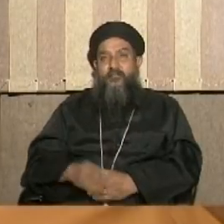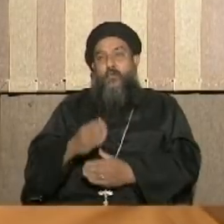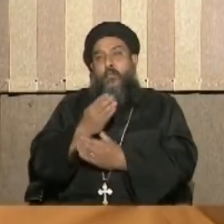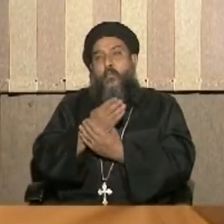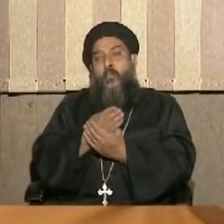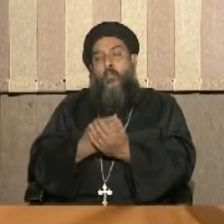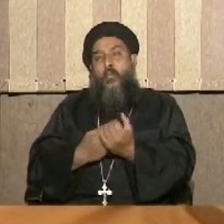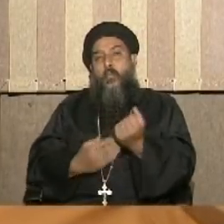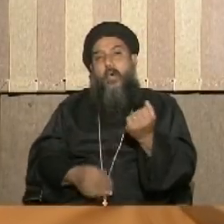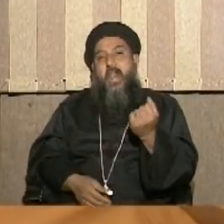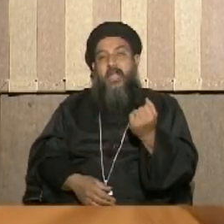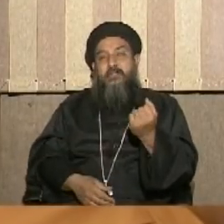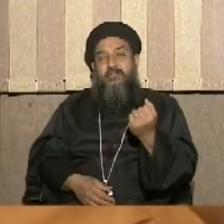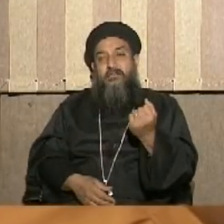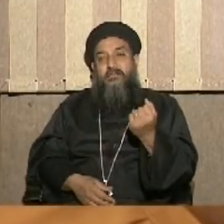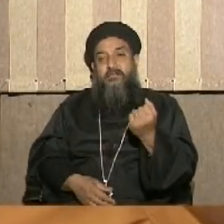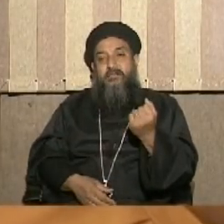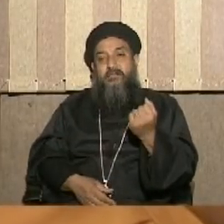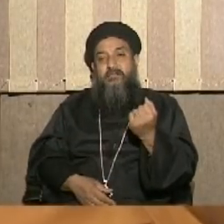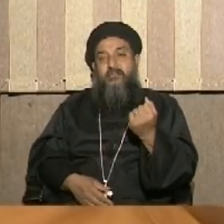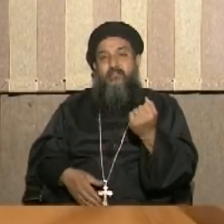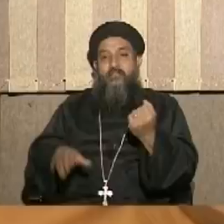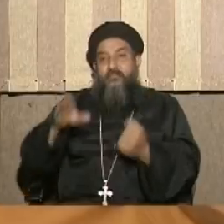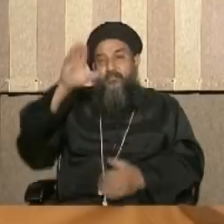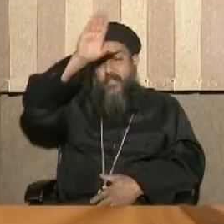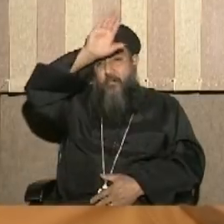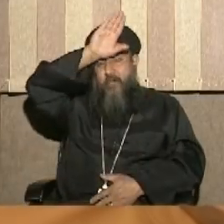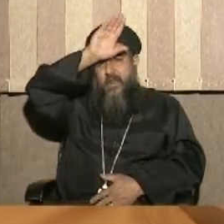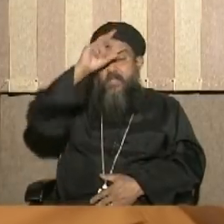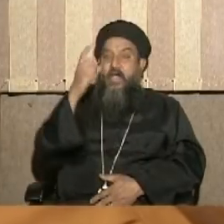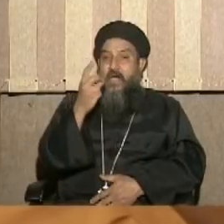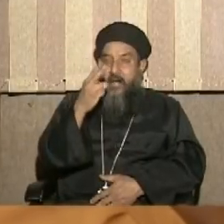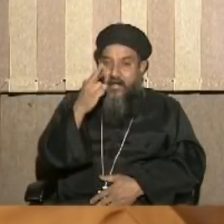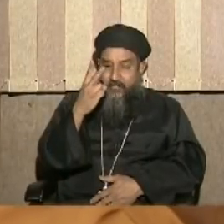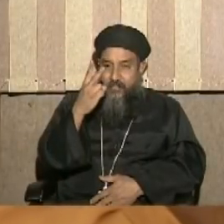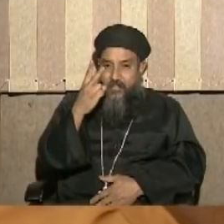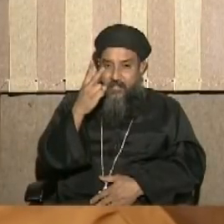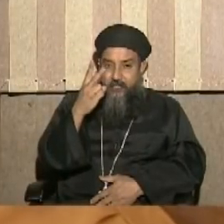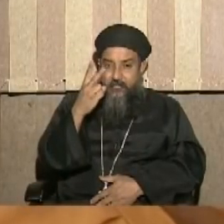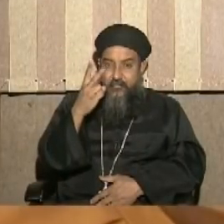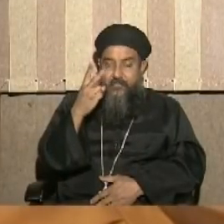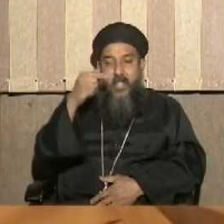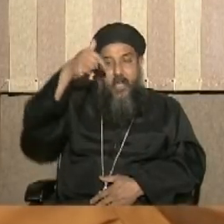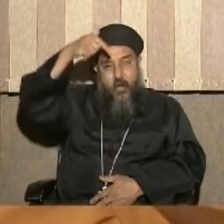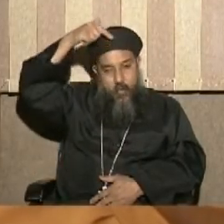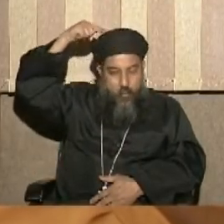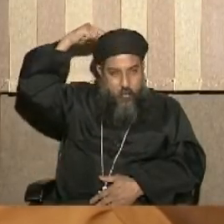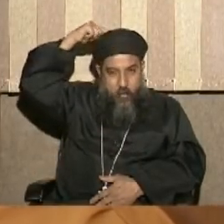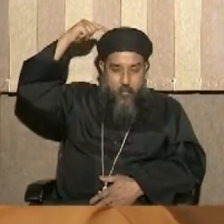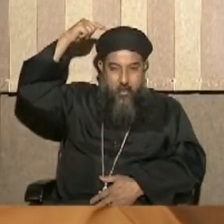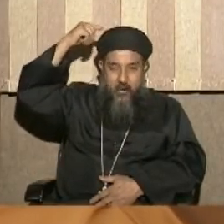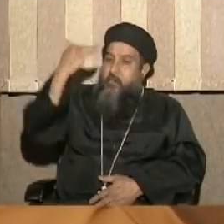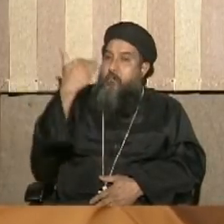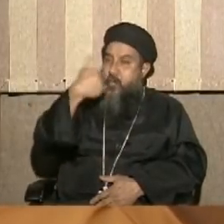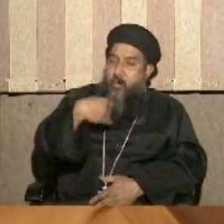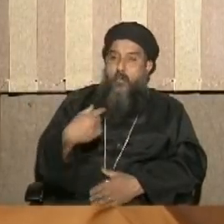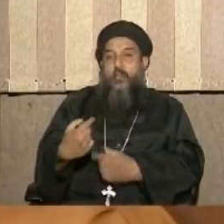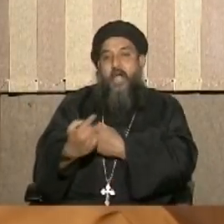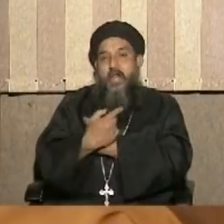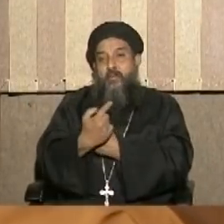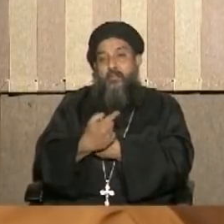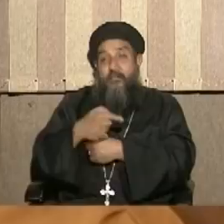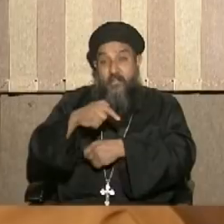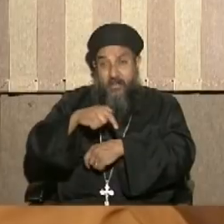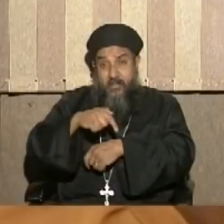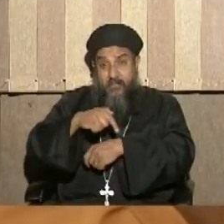اولاد الامبراطور ماكسيموس ودوماديوس سيرتهم اثرت فيا قوي وخلتني احب الرهبنه،